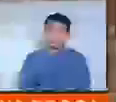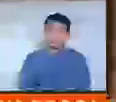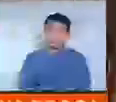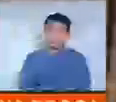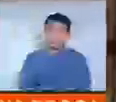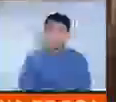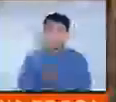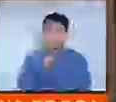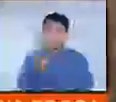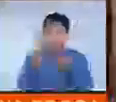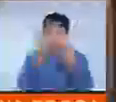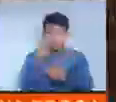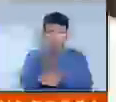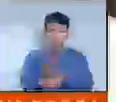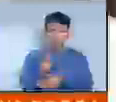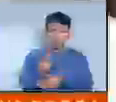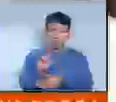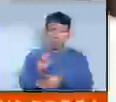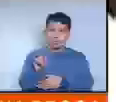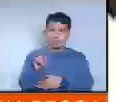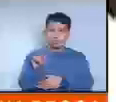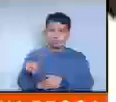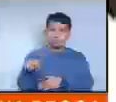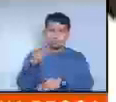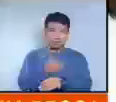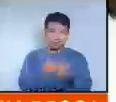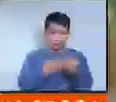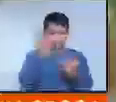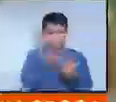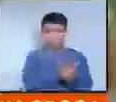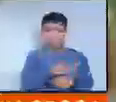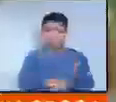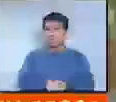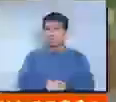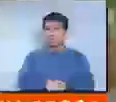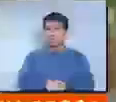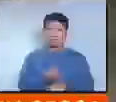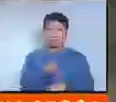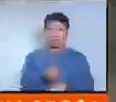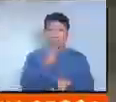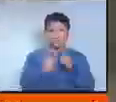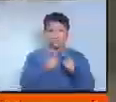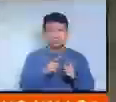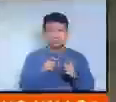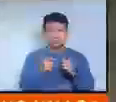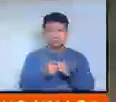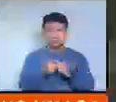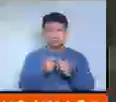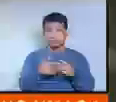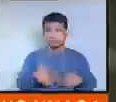Araw-araw kong dalawin ni Takungan Balayman ang puntod ng kanyang dalawang anak. Madalas din niya kausapin ng mga ito na parabang buhay